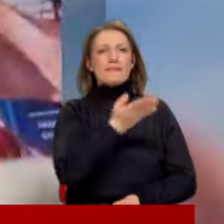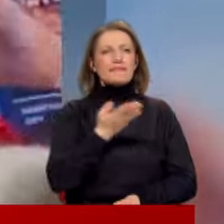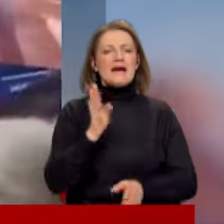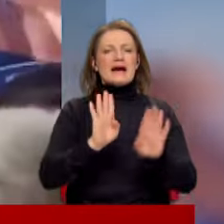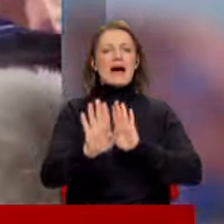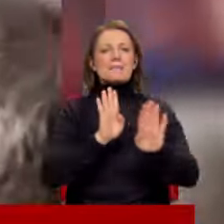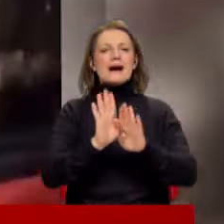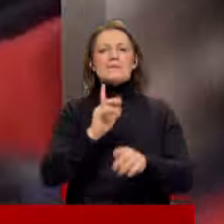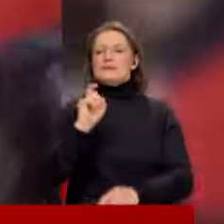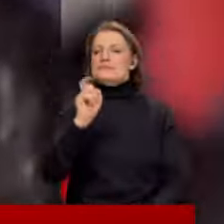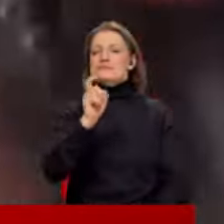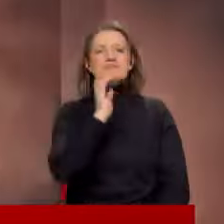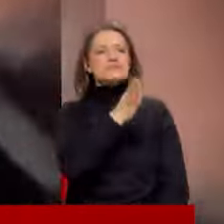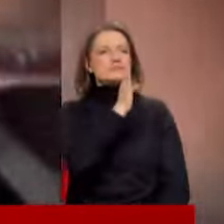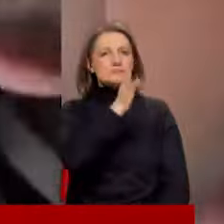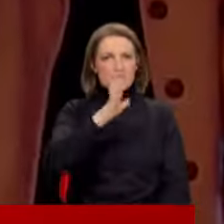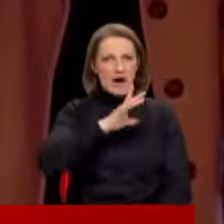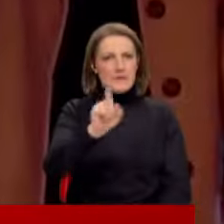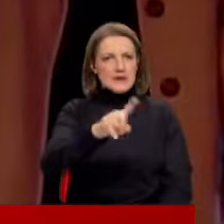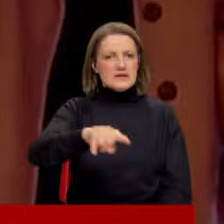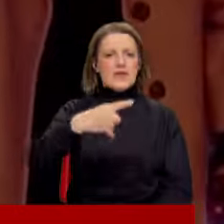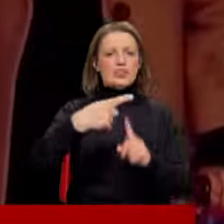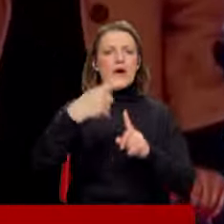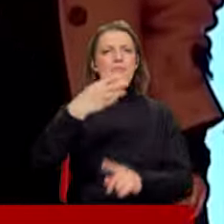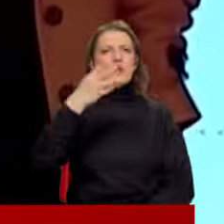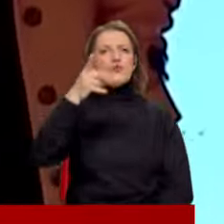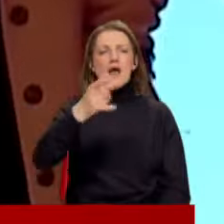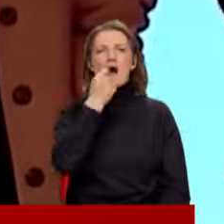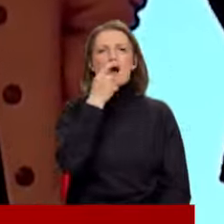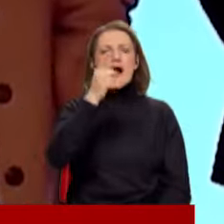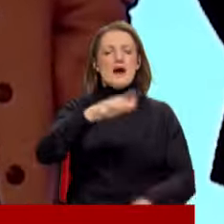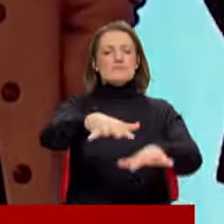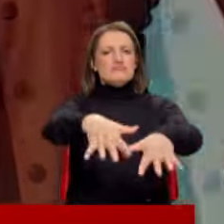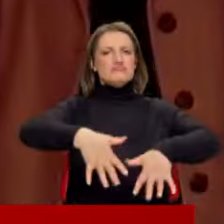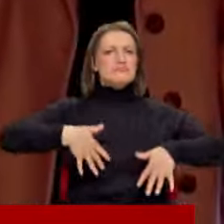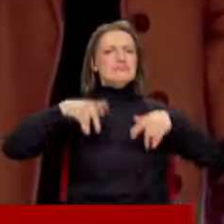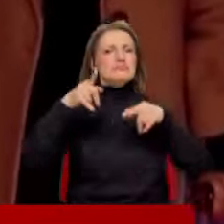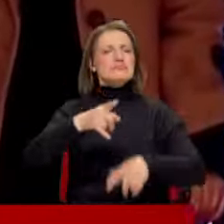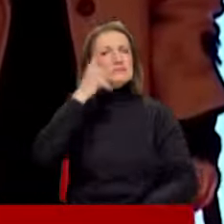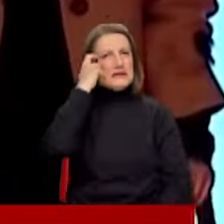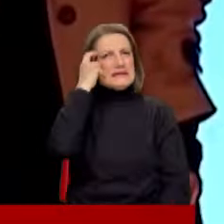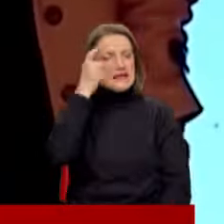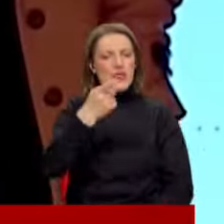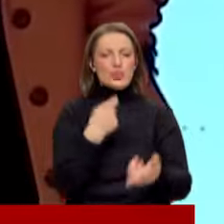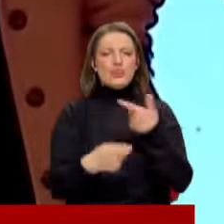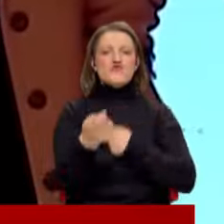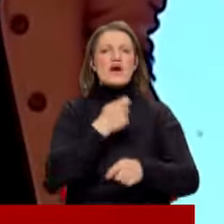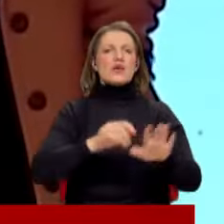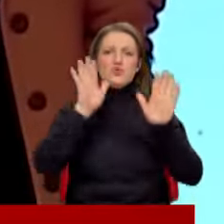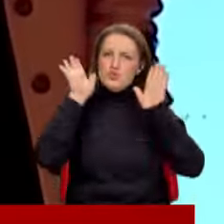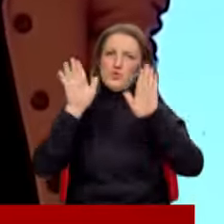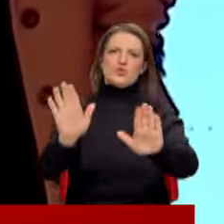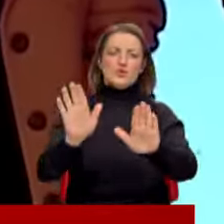kapı kapı dolaşmaya var mıyız? Tayyip Erdoğan'ın Ankara mitinginde İsrail'le ticareti